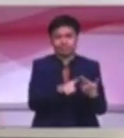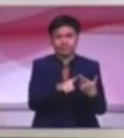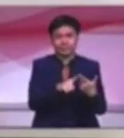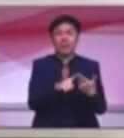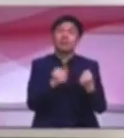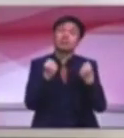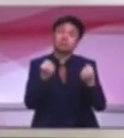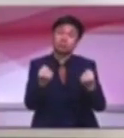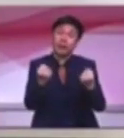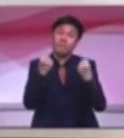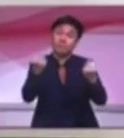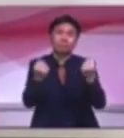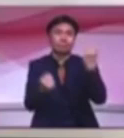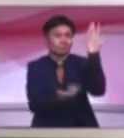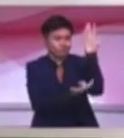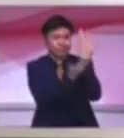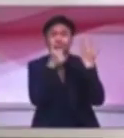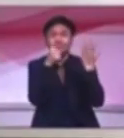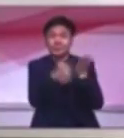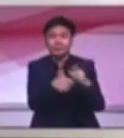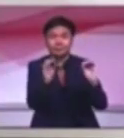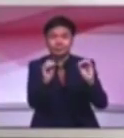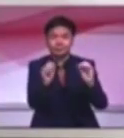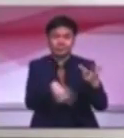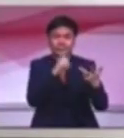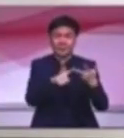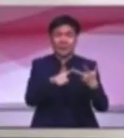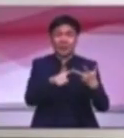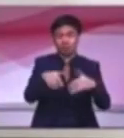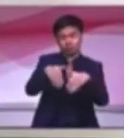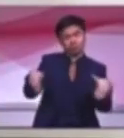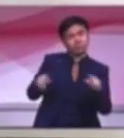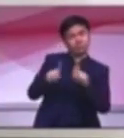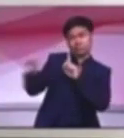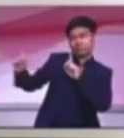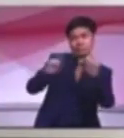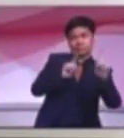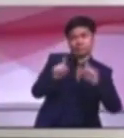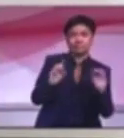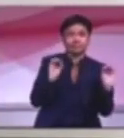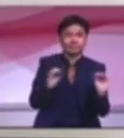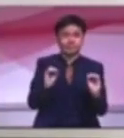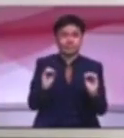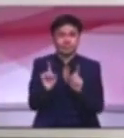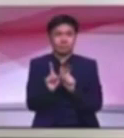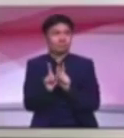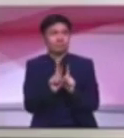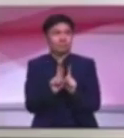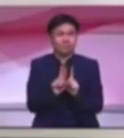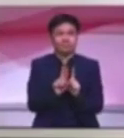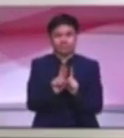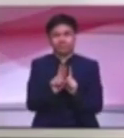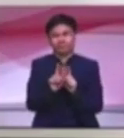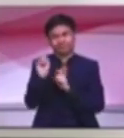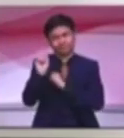negeri tanpa kebenaran, tiada penjarakan sosial dan lain-lain lagi lah. Dan saya nak